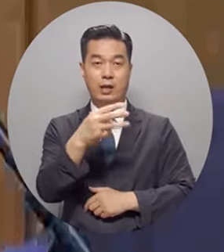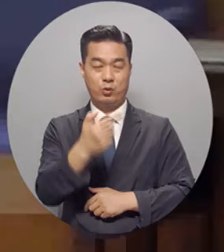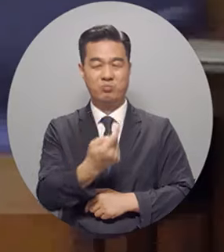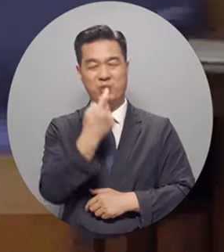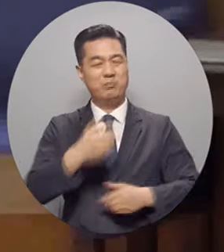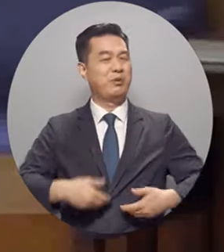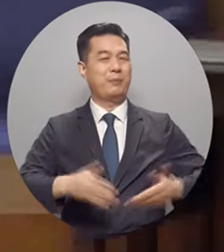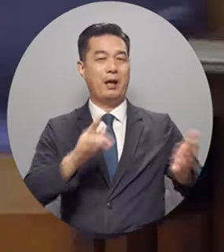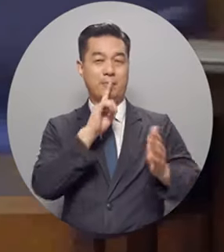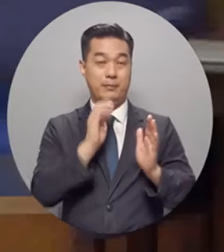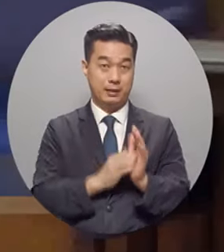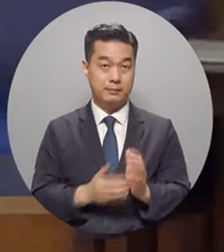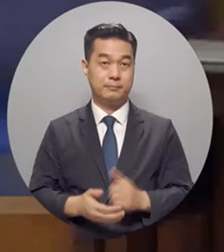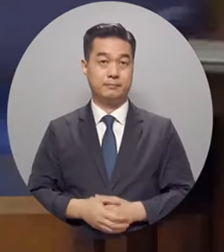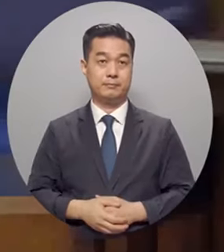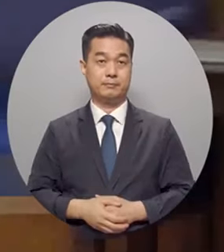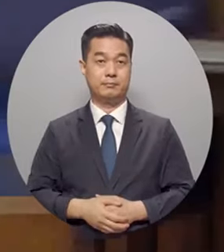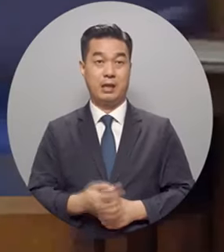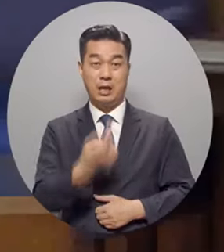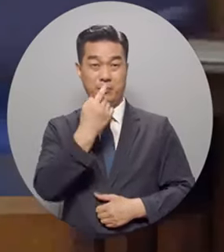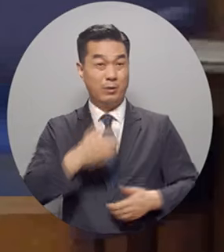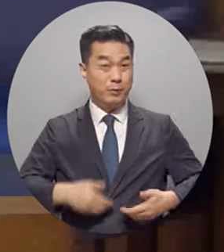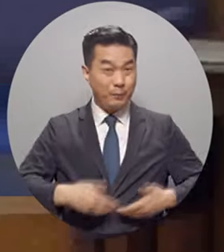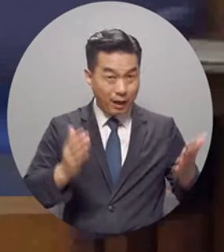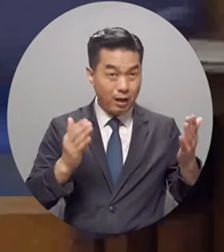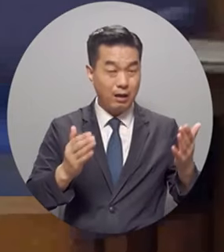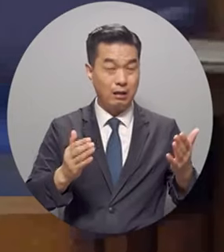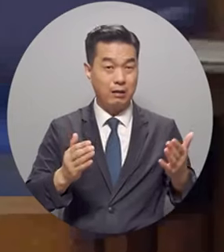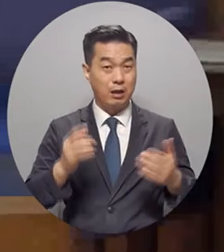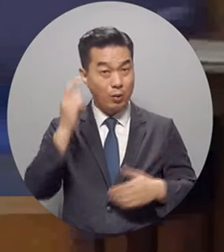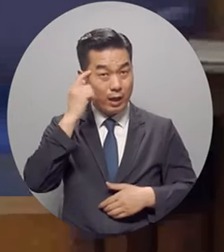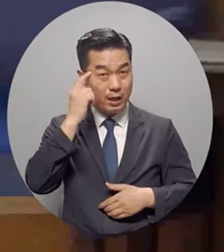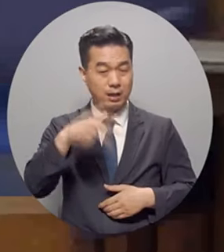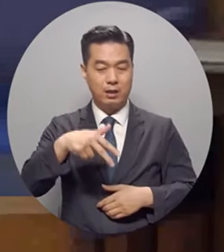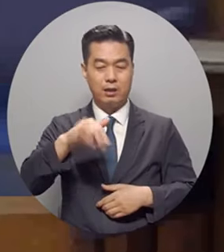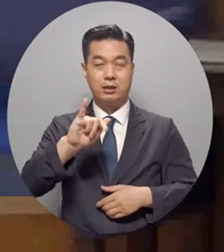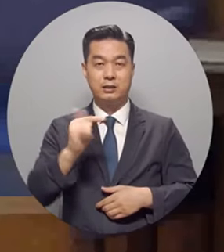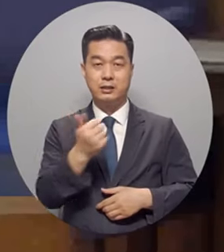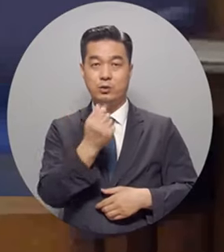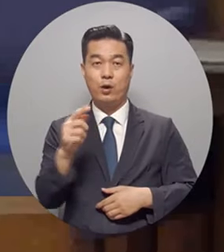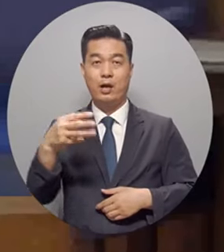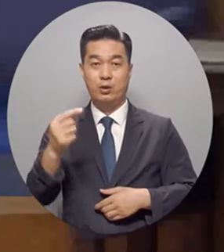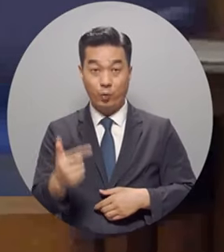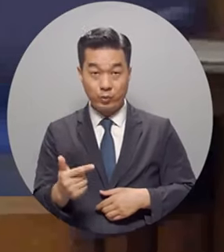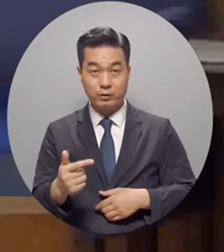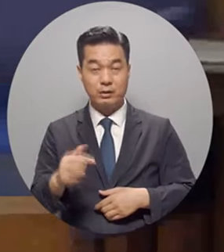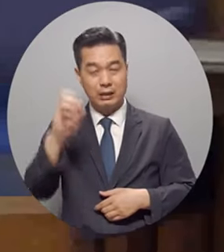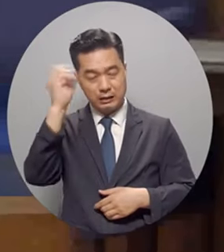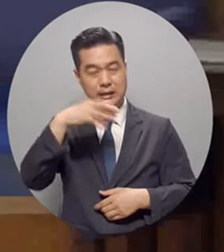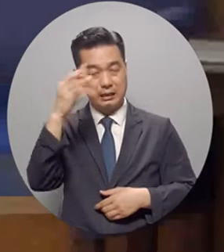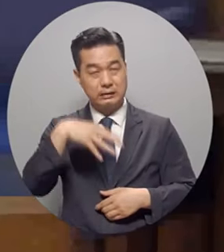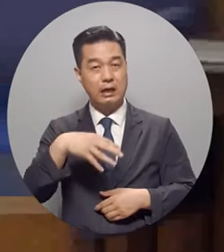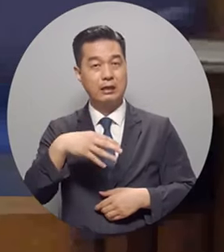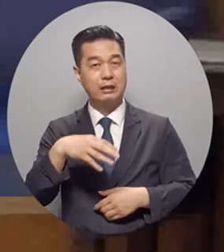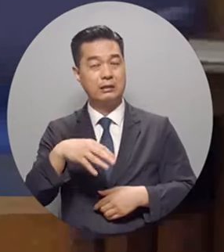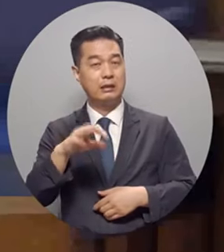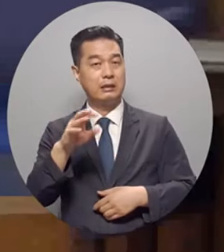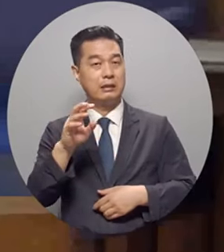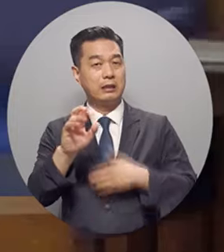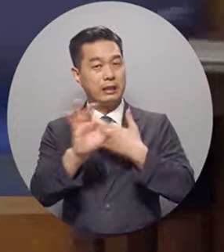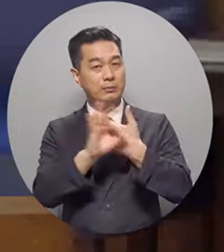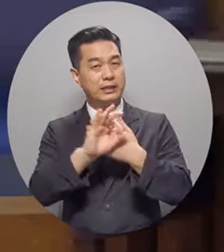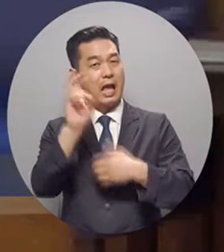필 그 배울 필요가 없어요 실 진화 이라는게 그는 하나의 정말